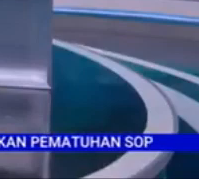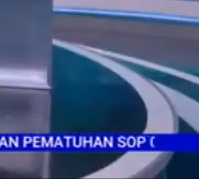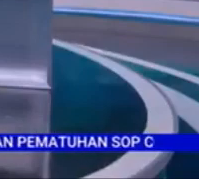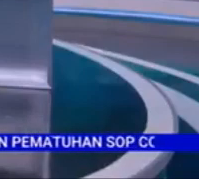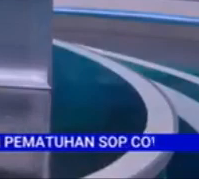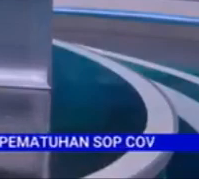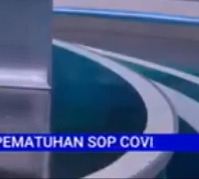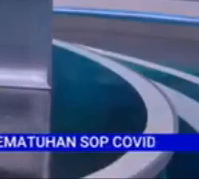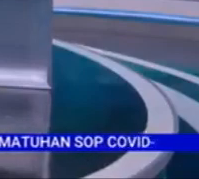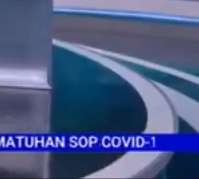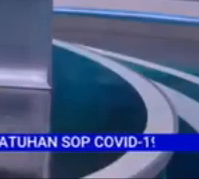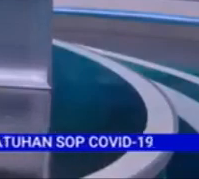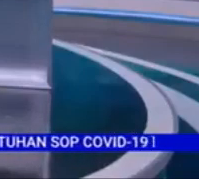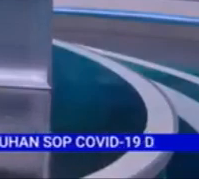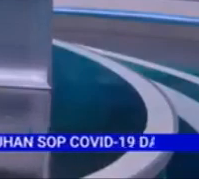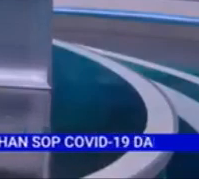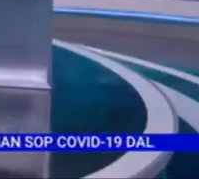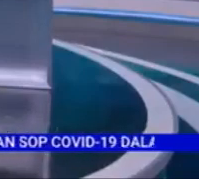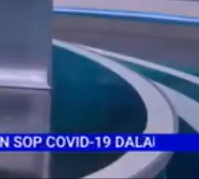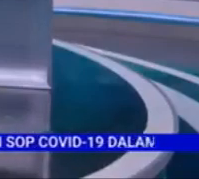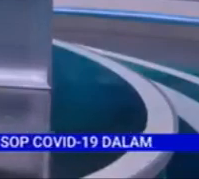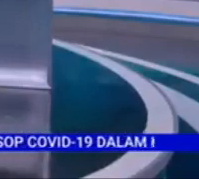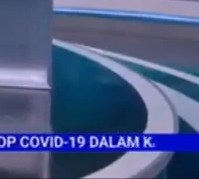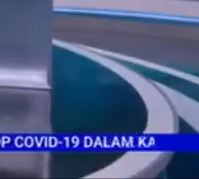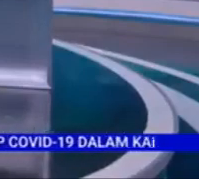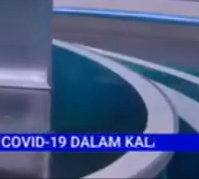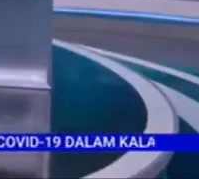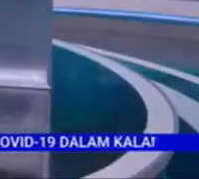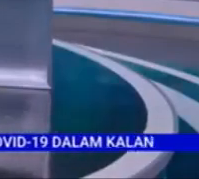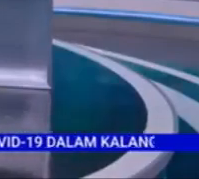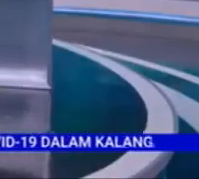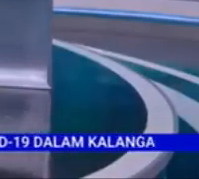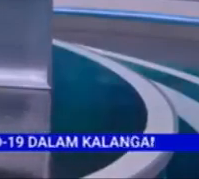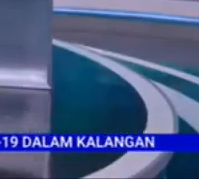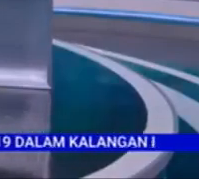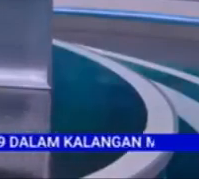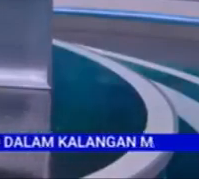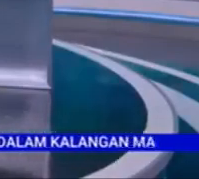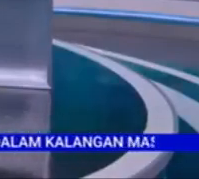Berita Perdana 29 Mac berakhir di sini. Jangan lupa untuk ikuti program Inklusif